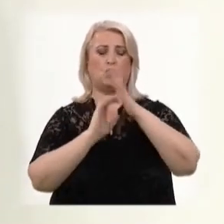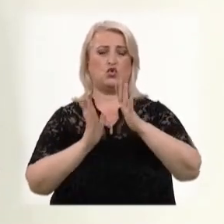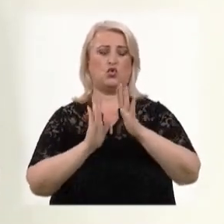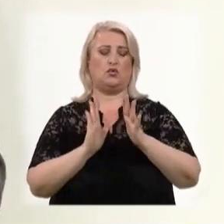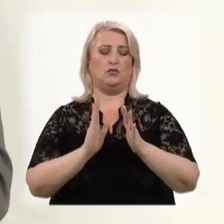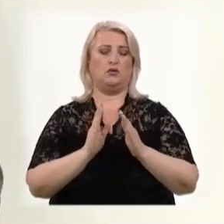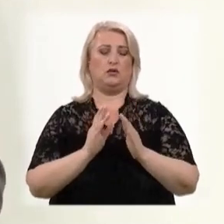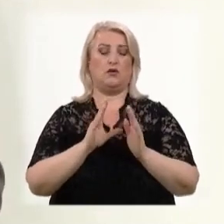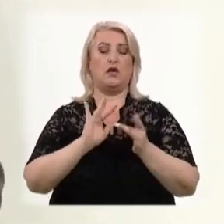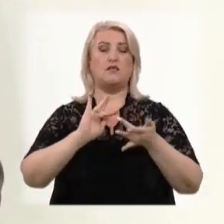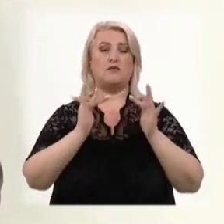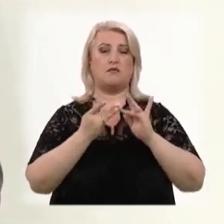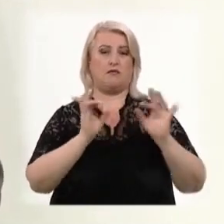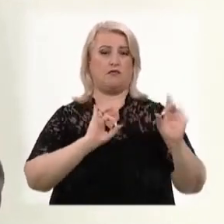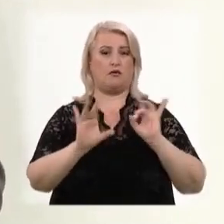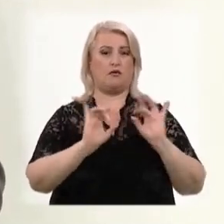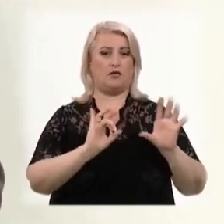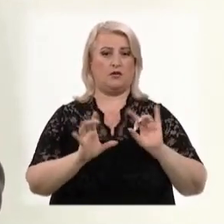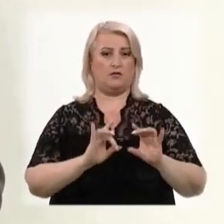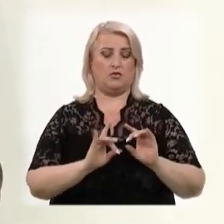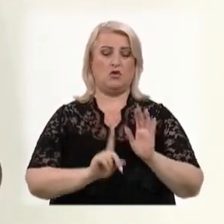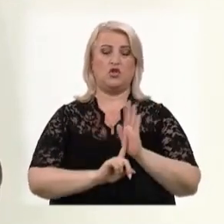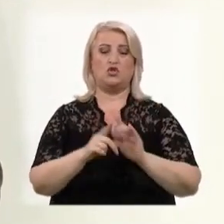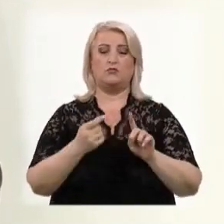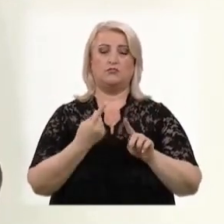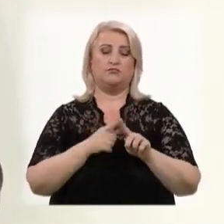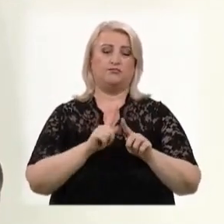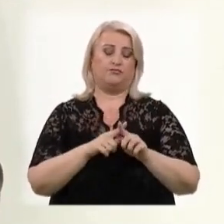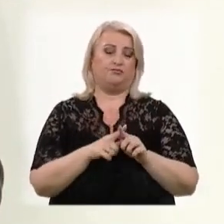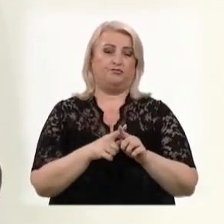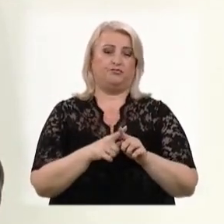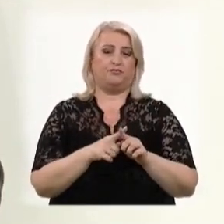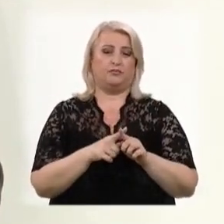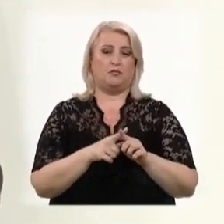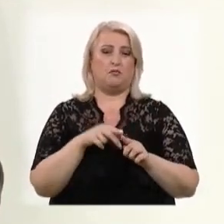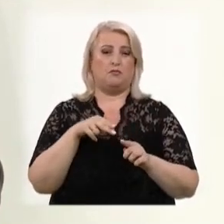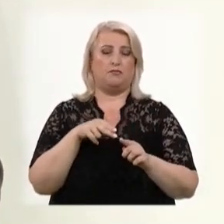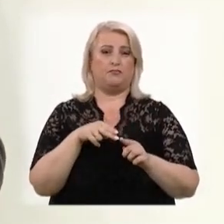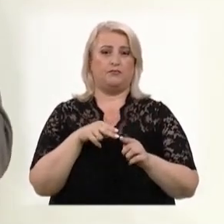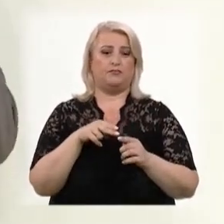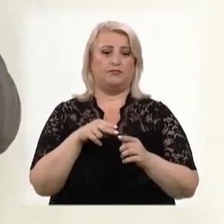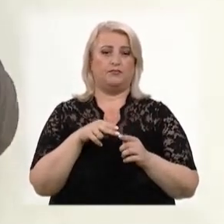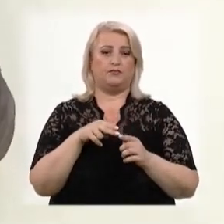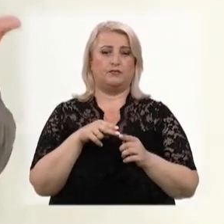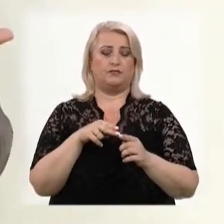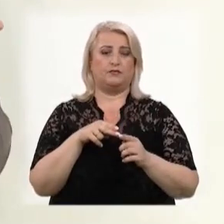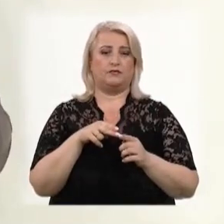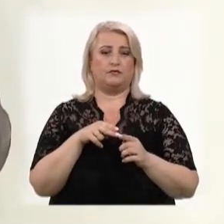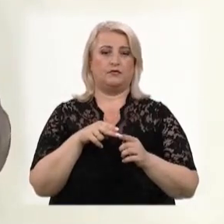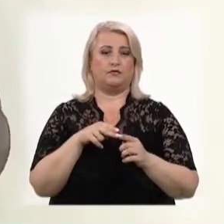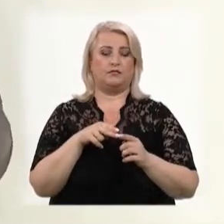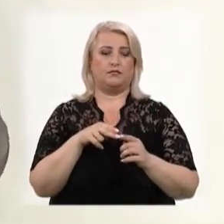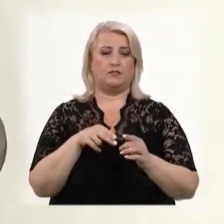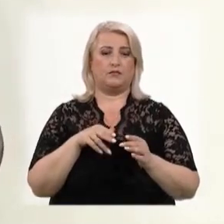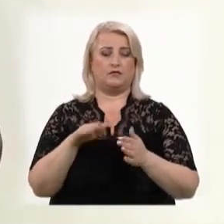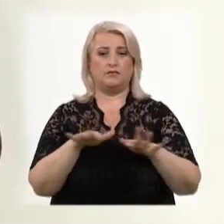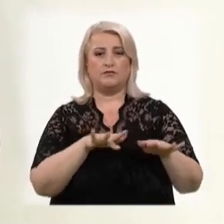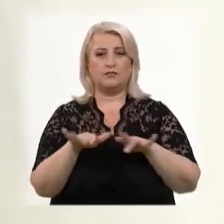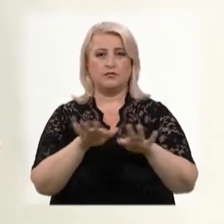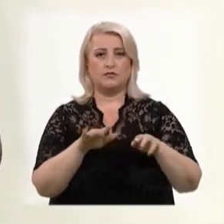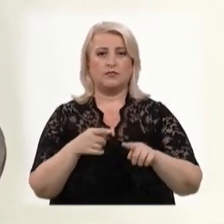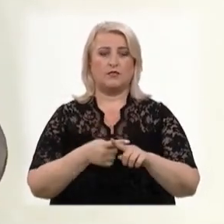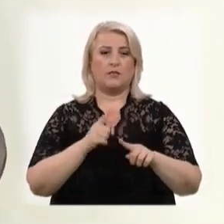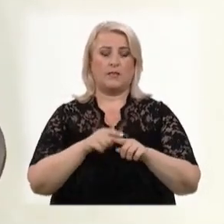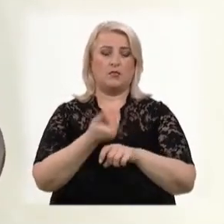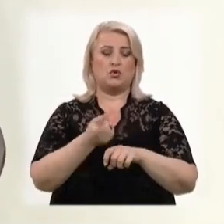EOS pornit de la profilactică praf like înseamnă că pe de o parte în majoritatea cazurilor marca instala